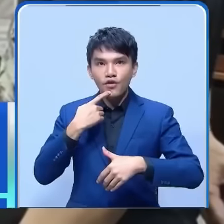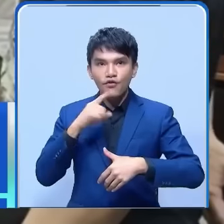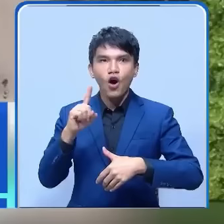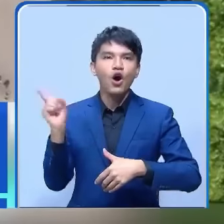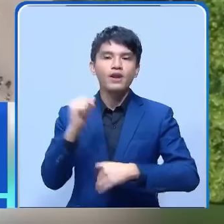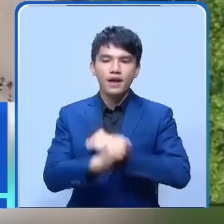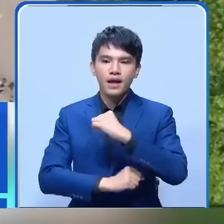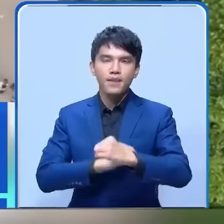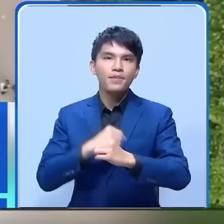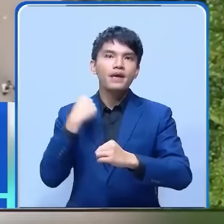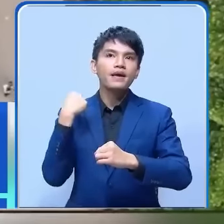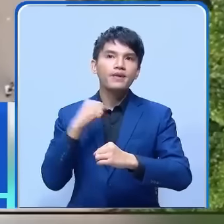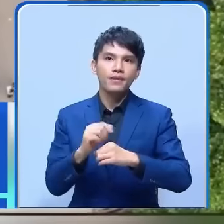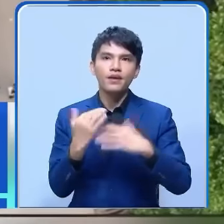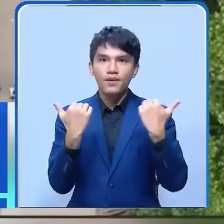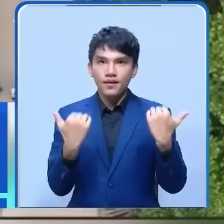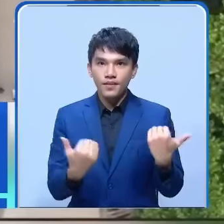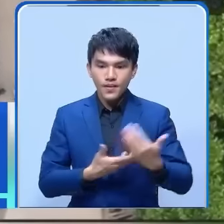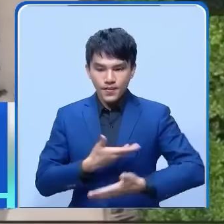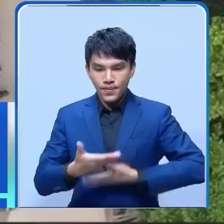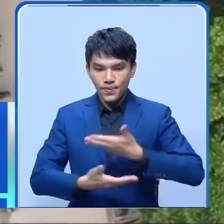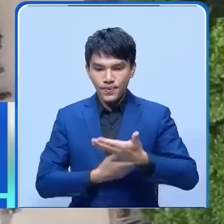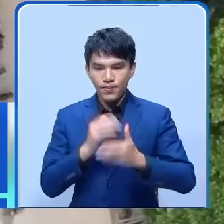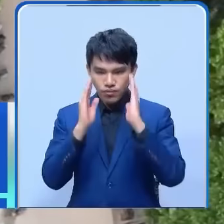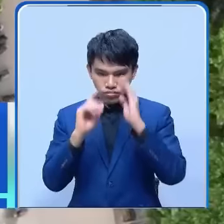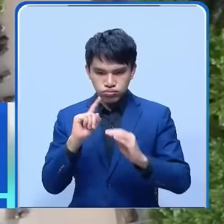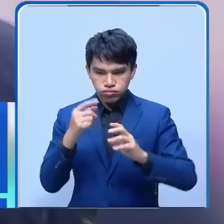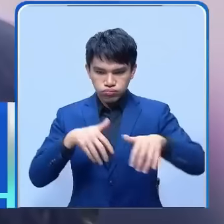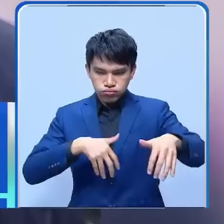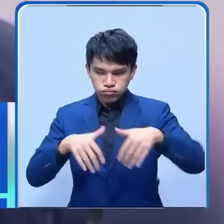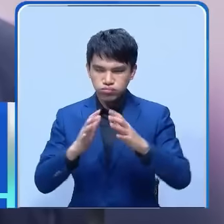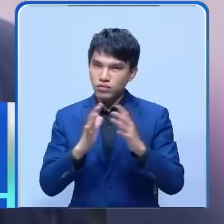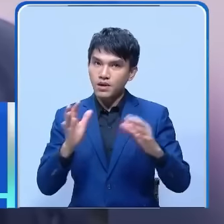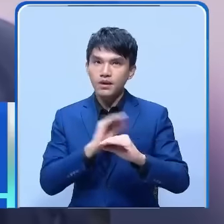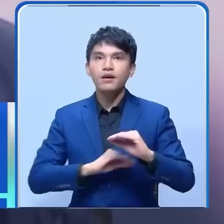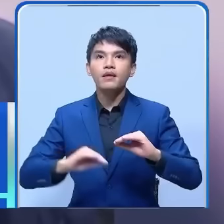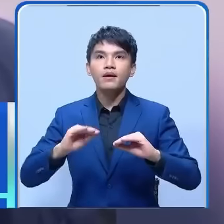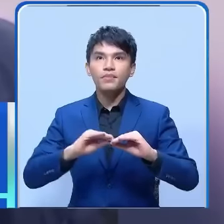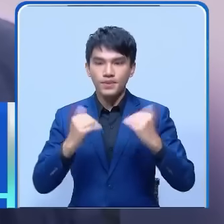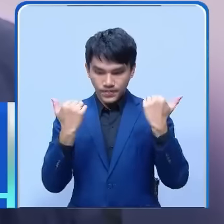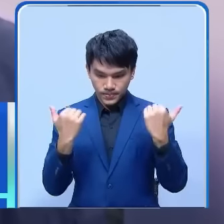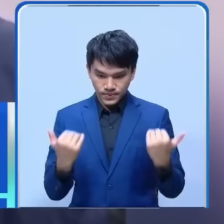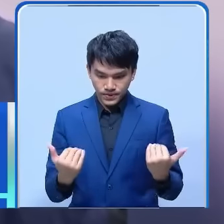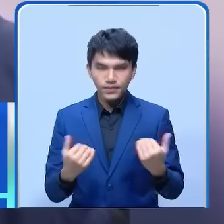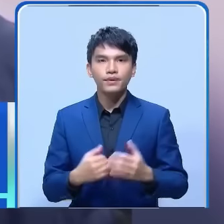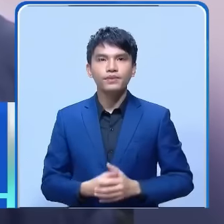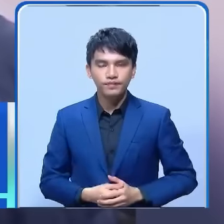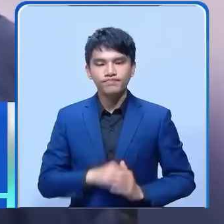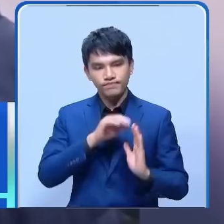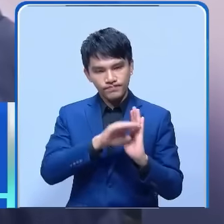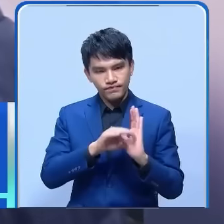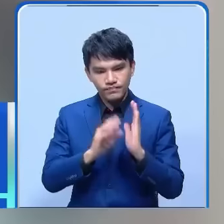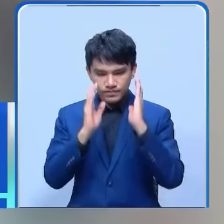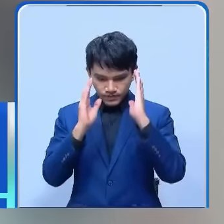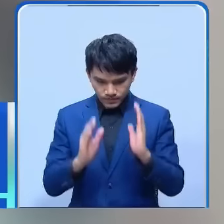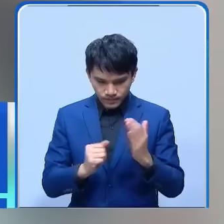ปีให้หลังเกิดผู้ค้าผู้เสพหน้าใหม่ในชุมชนเยอะมากเจ้าหน้าที่รวบรวมข้อมูลคนที่ลักลอ